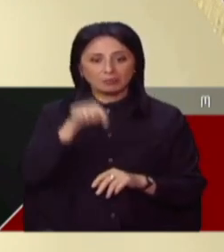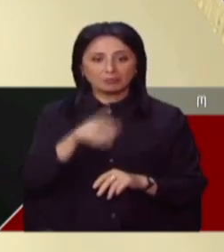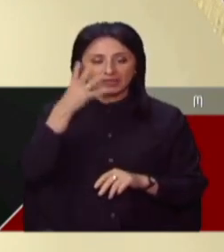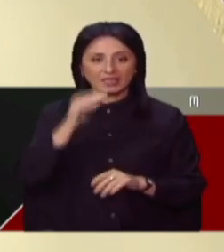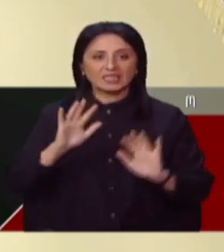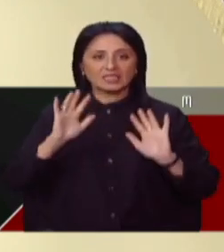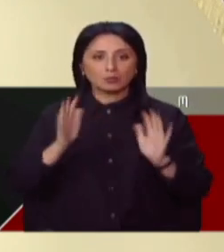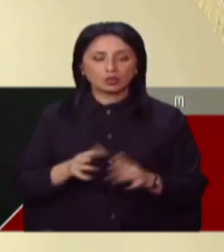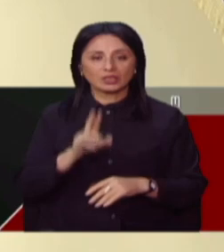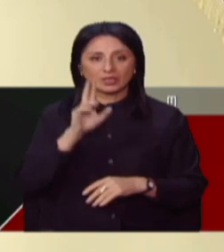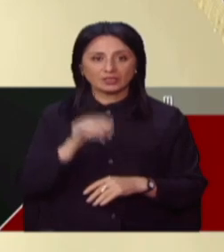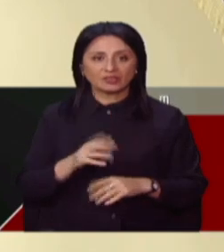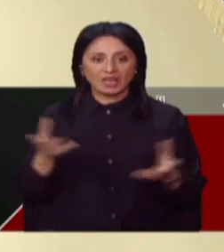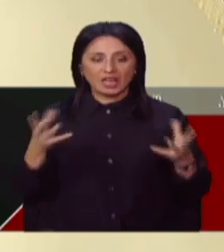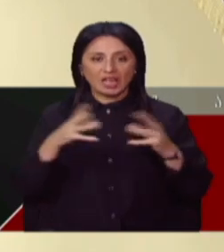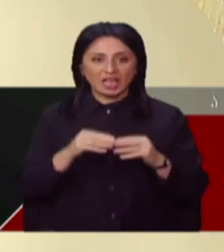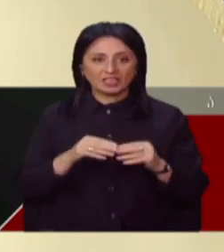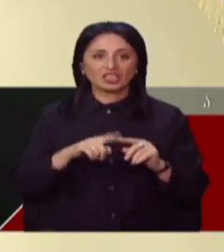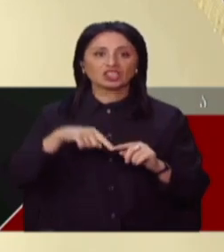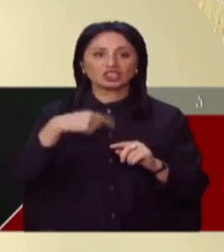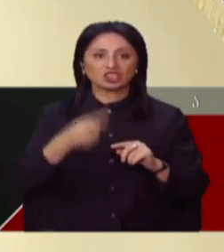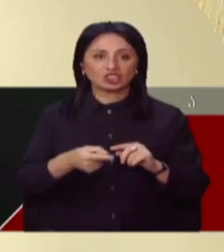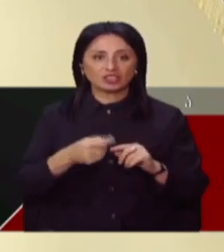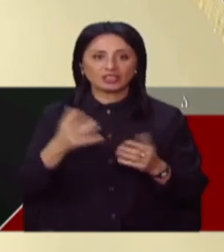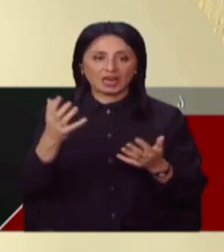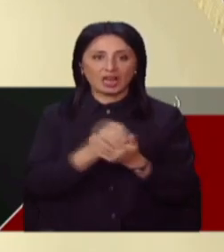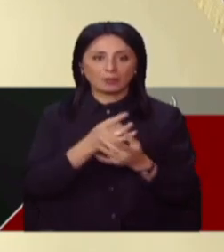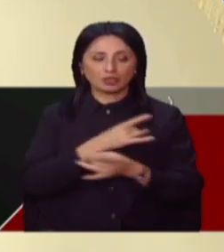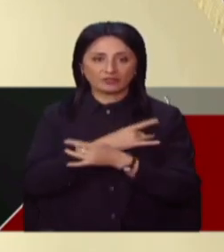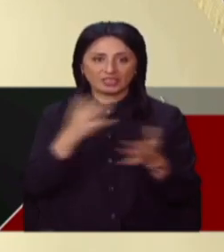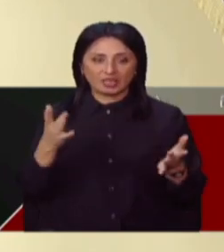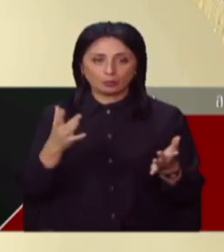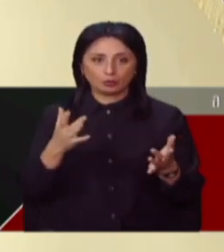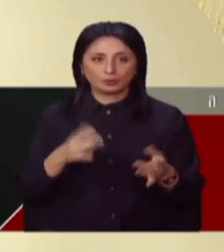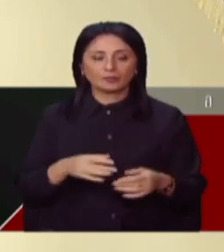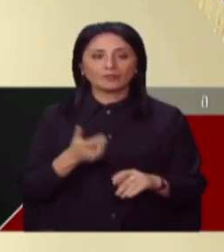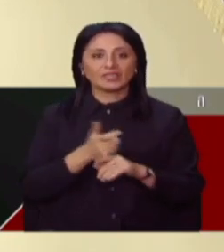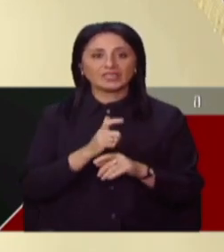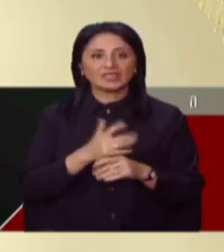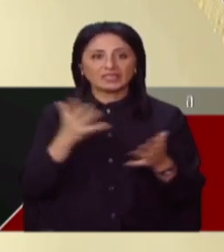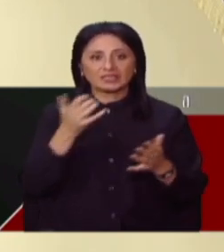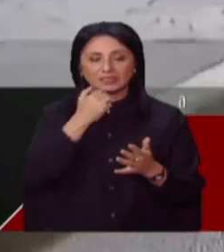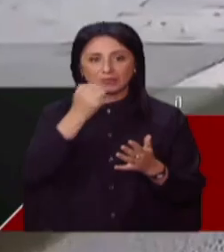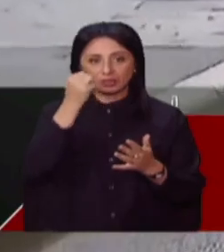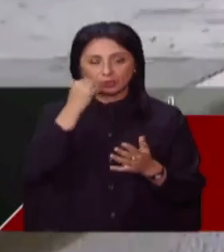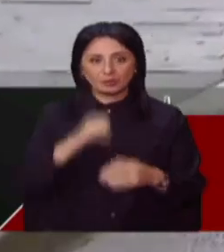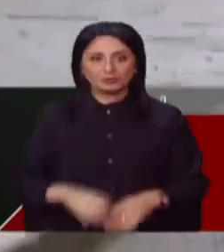დღეს მოხდება და ერთად შემდეგ გამარჯვებაც ვიზეიმოთ. ძალიან დიდი